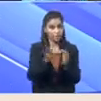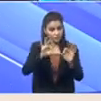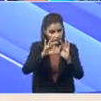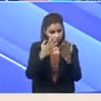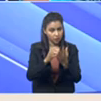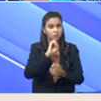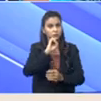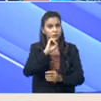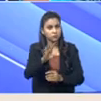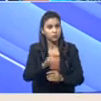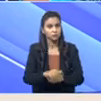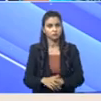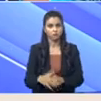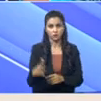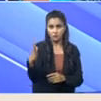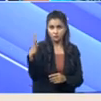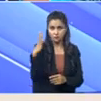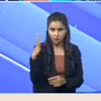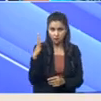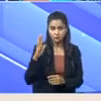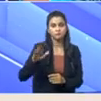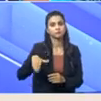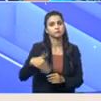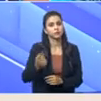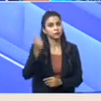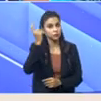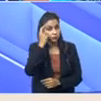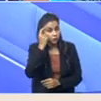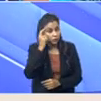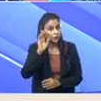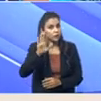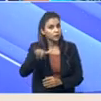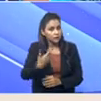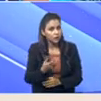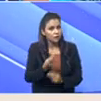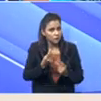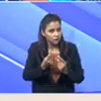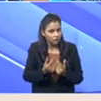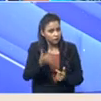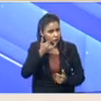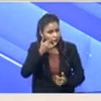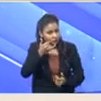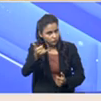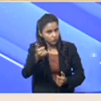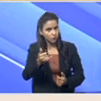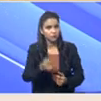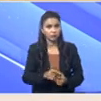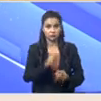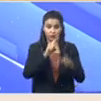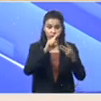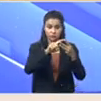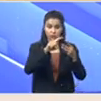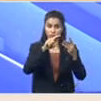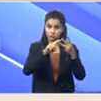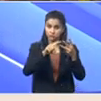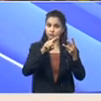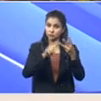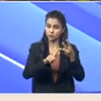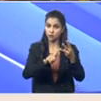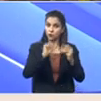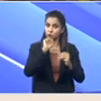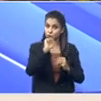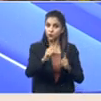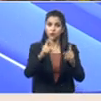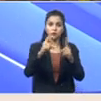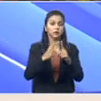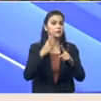रुको, बाद में सोचो और फिर एक्शन लो। ये 3 चरण आपकी